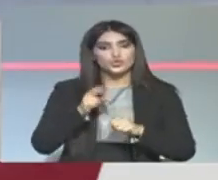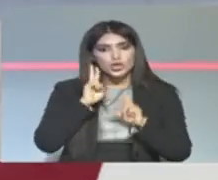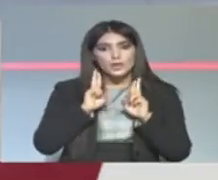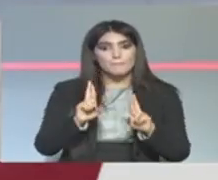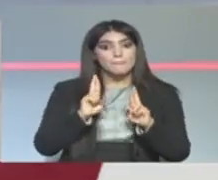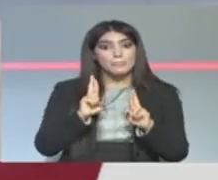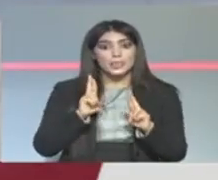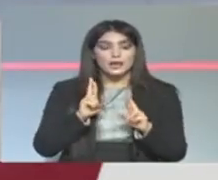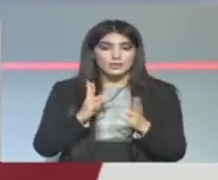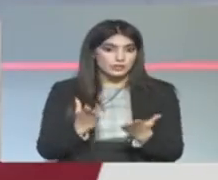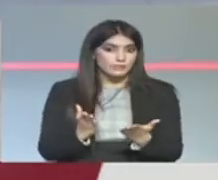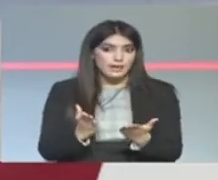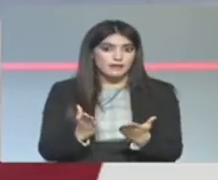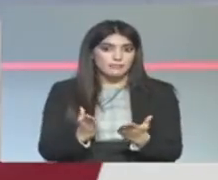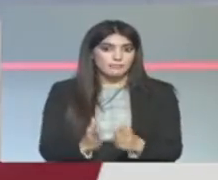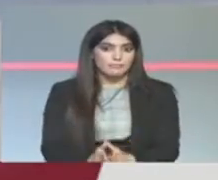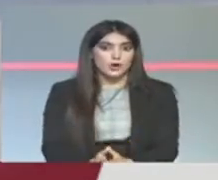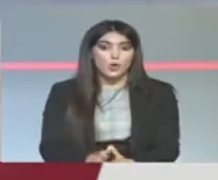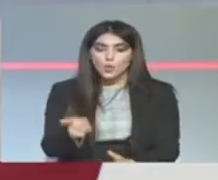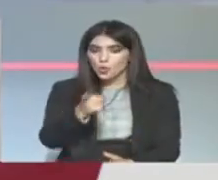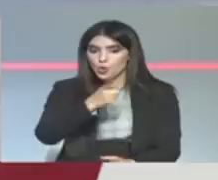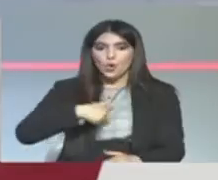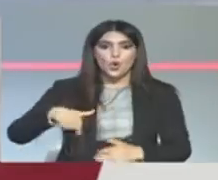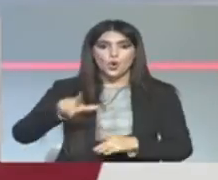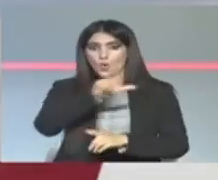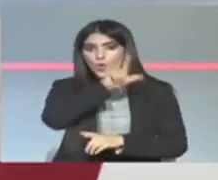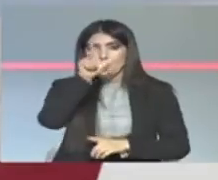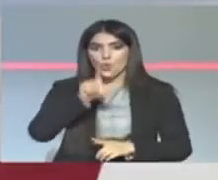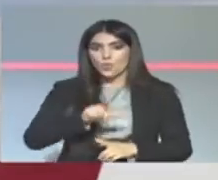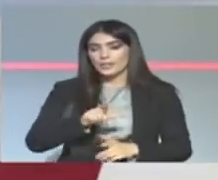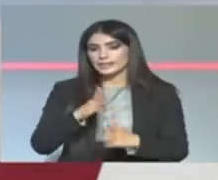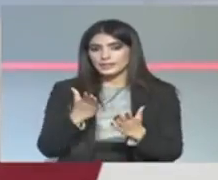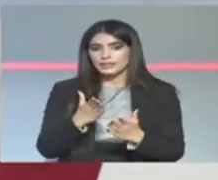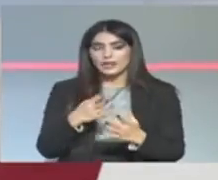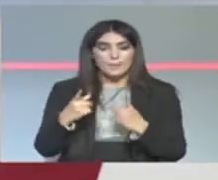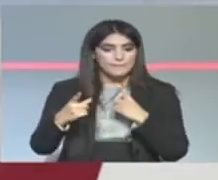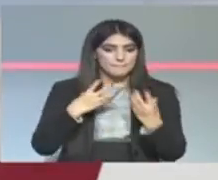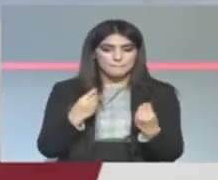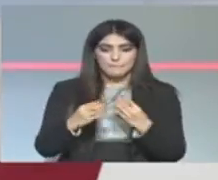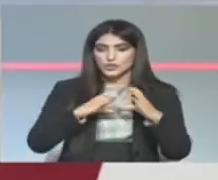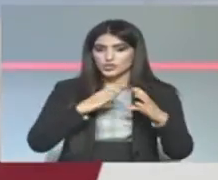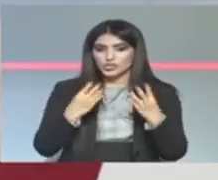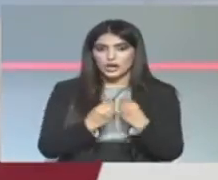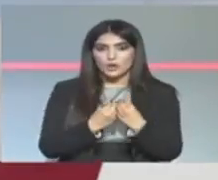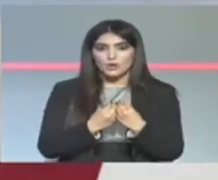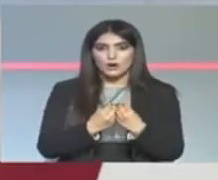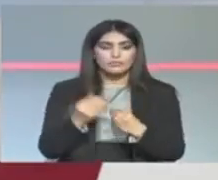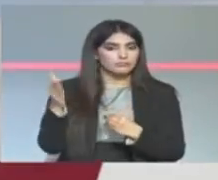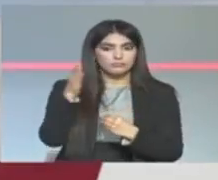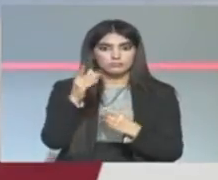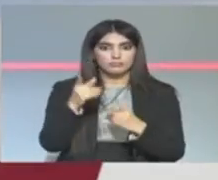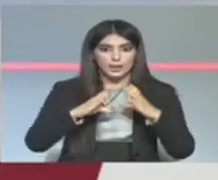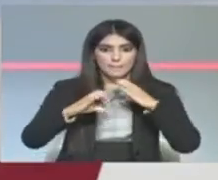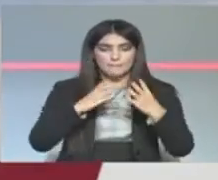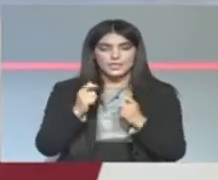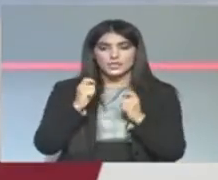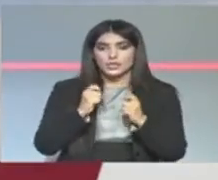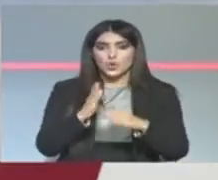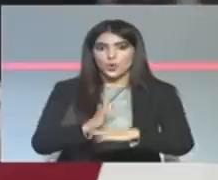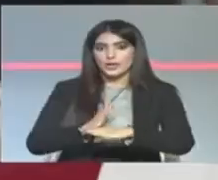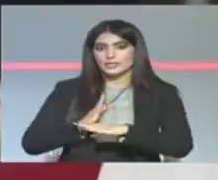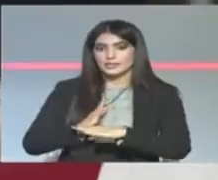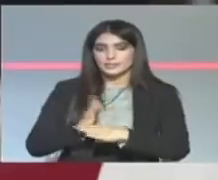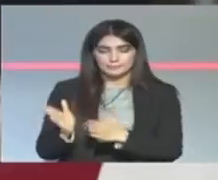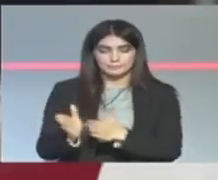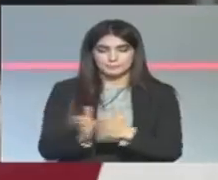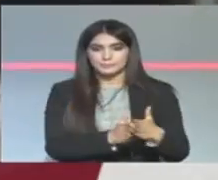تسود الاجواء الوطنيه التي سادت في مشاورات اللجنه العسكريه على المشاورات السياسيه التي تجري